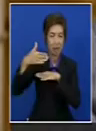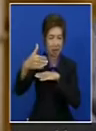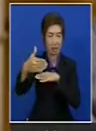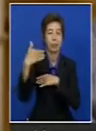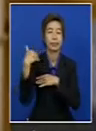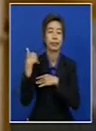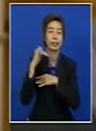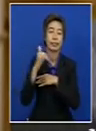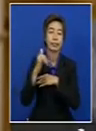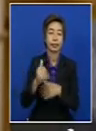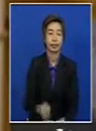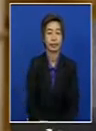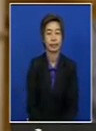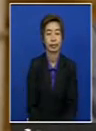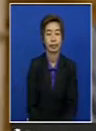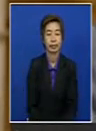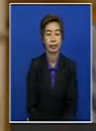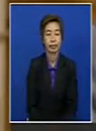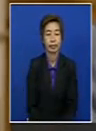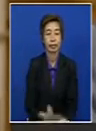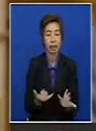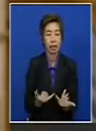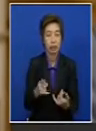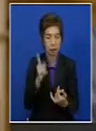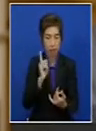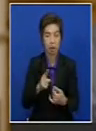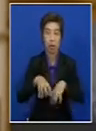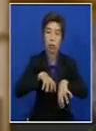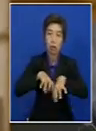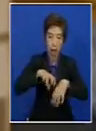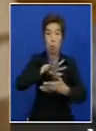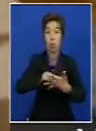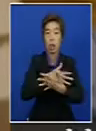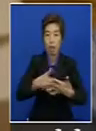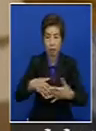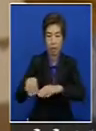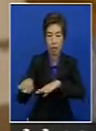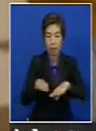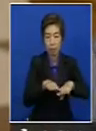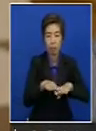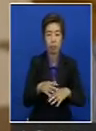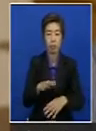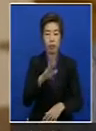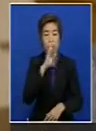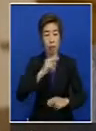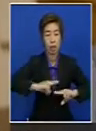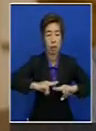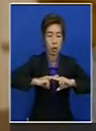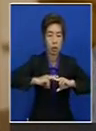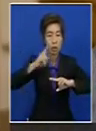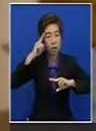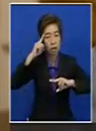をかけてでも国の制度を整えながら民間のサービス